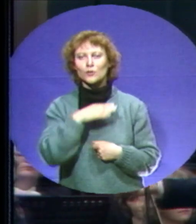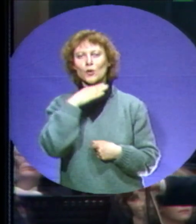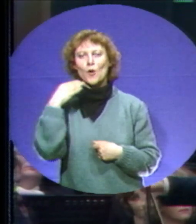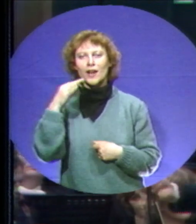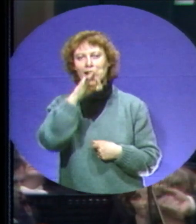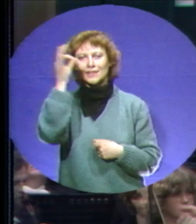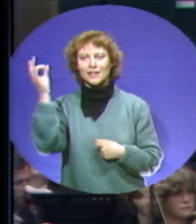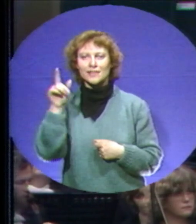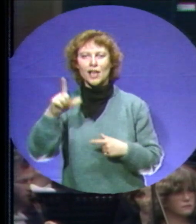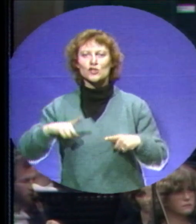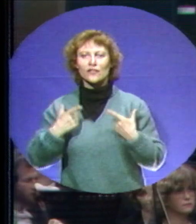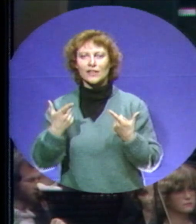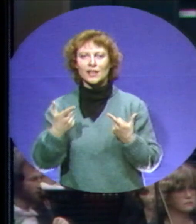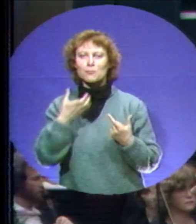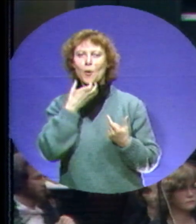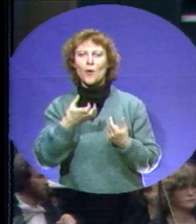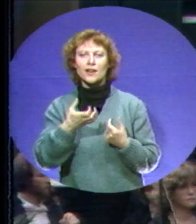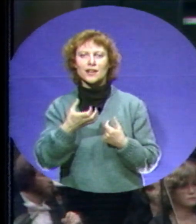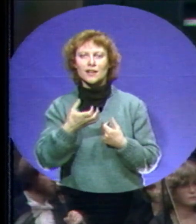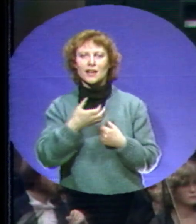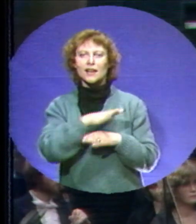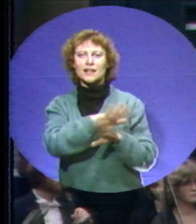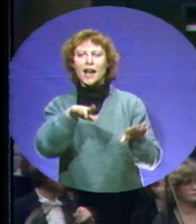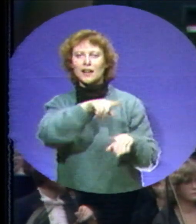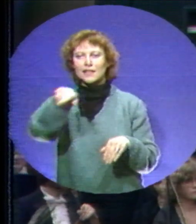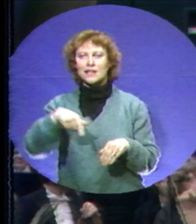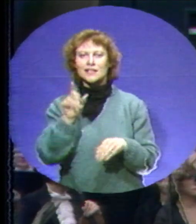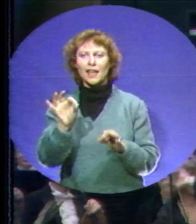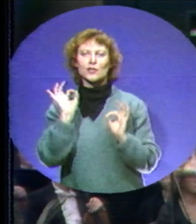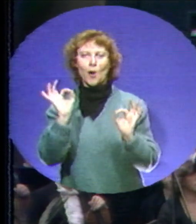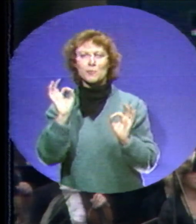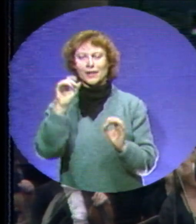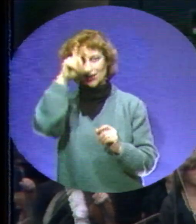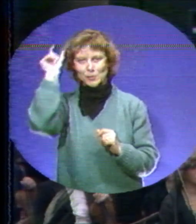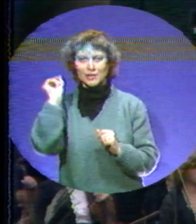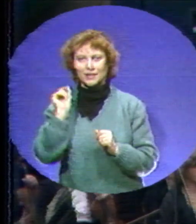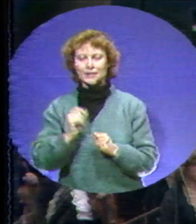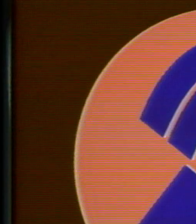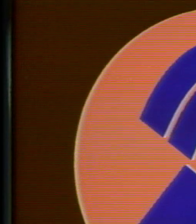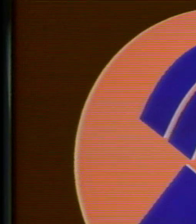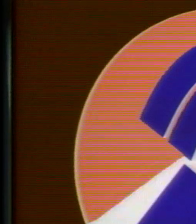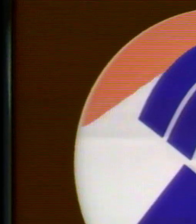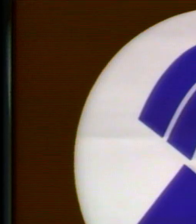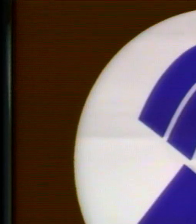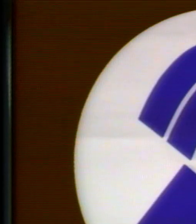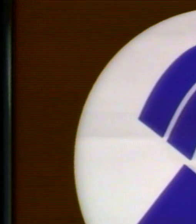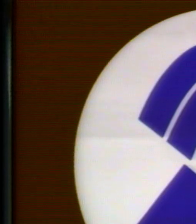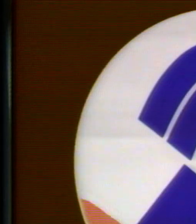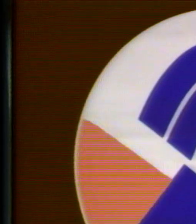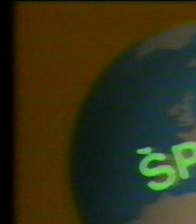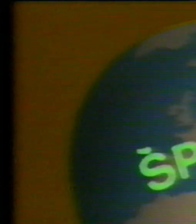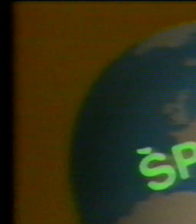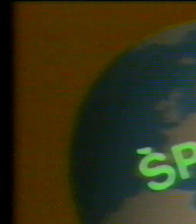dogodkih, drugič pa javnosti pokazala, da obstajajo med nami nevidni